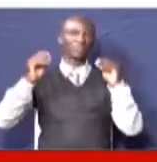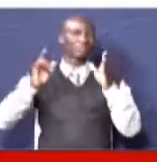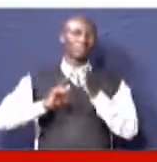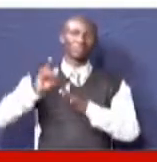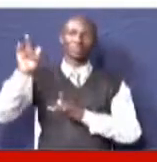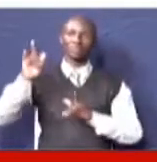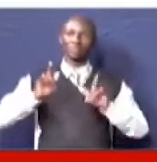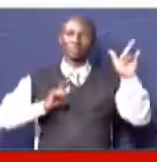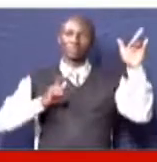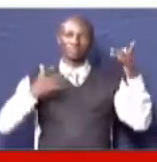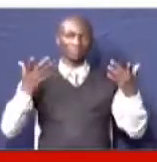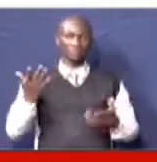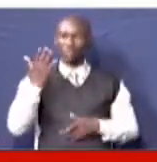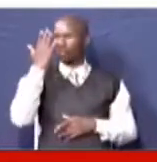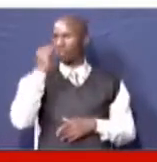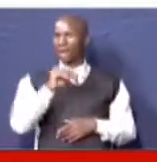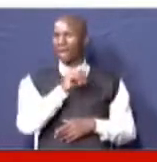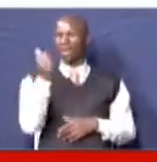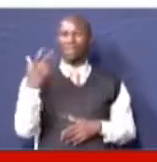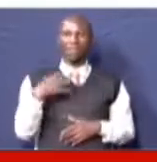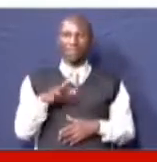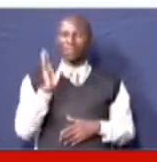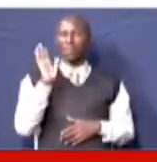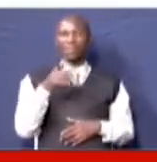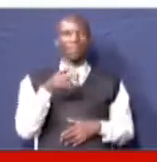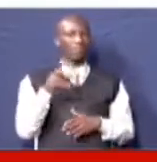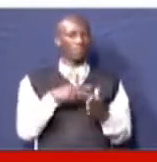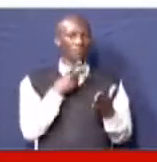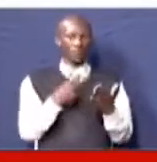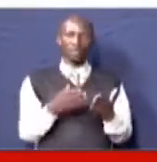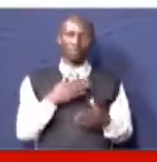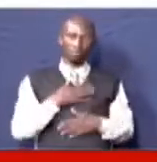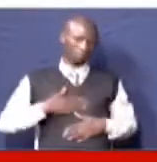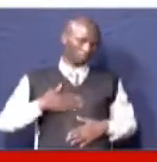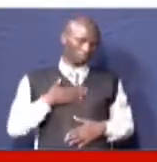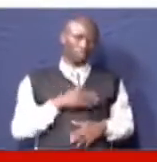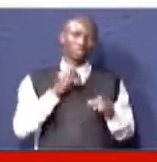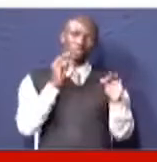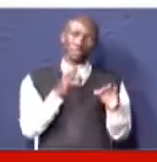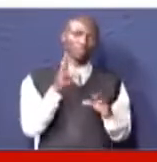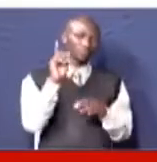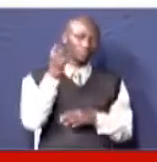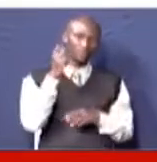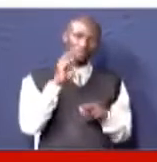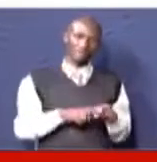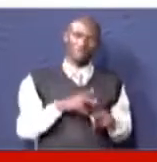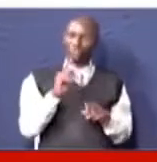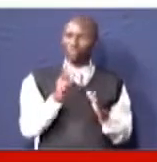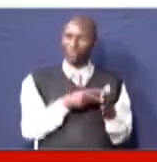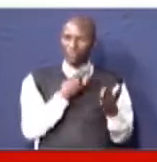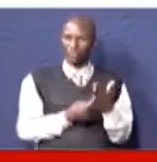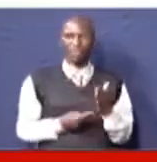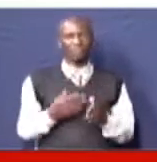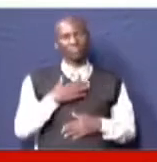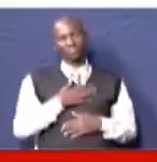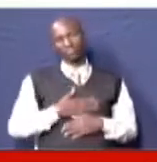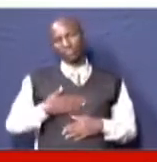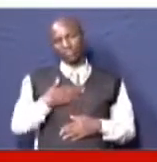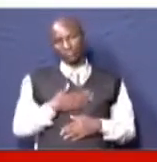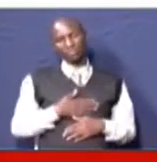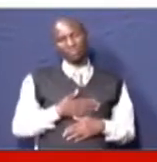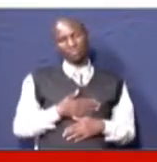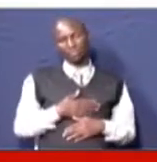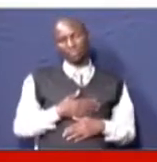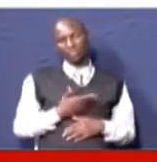tuko na vita. Na wale ambao watashindwa hata kama ni kiti ya president, ningependa